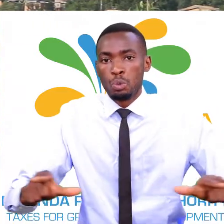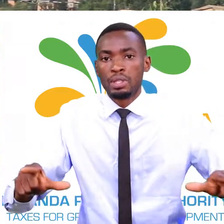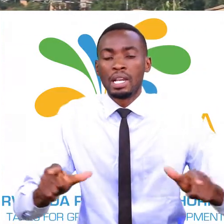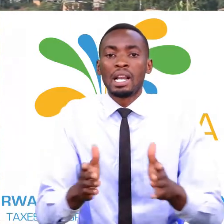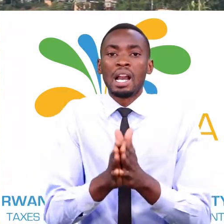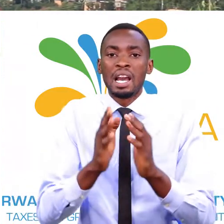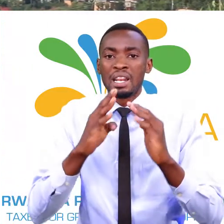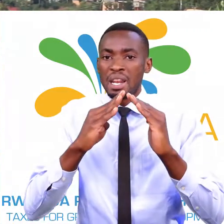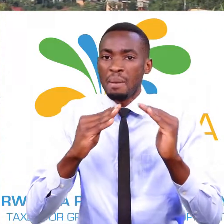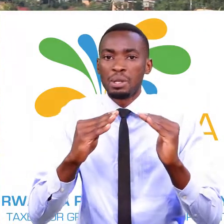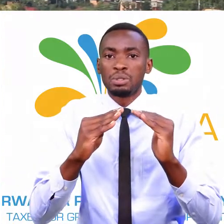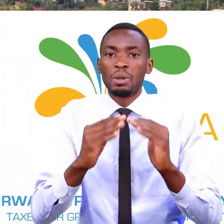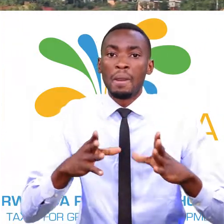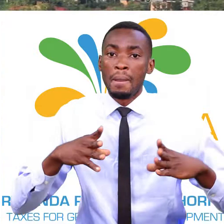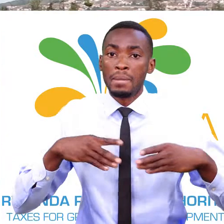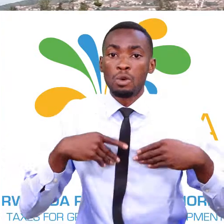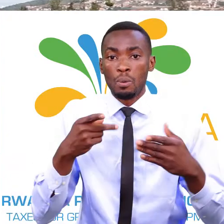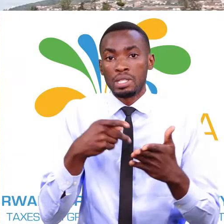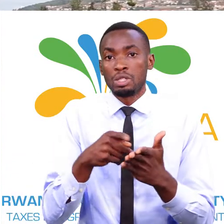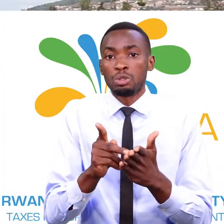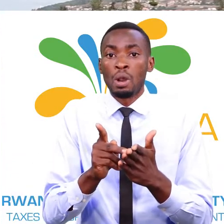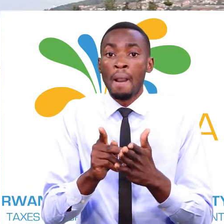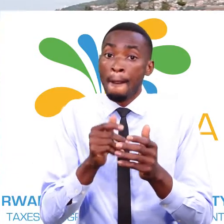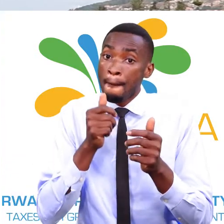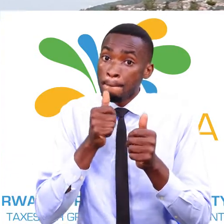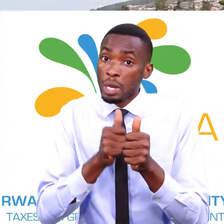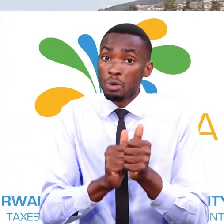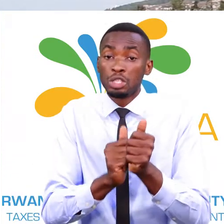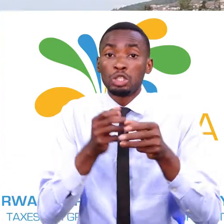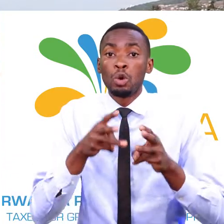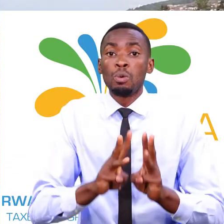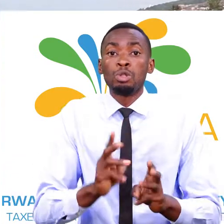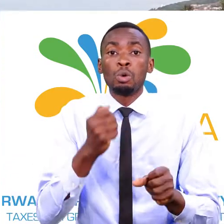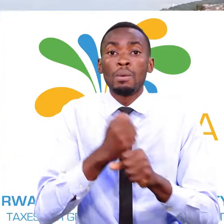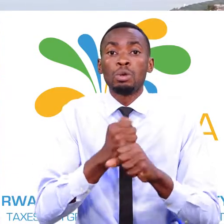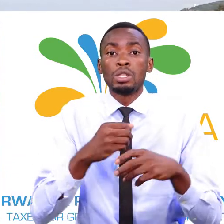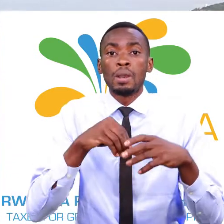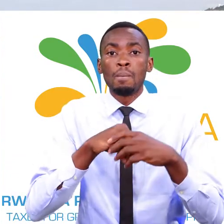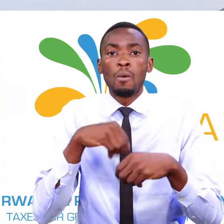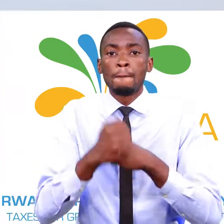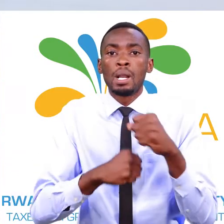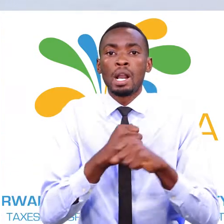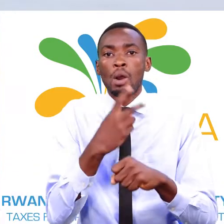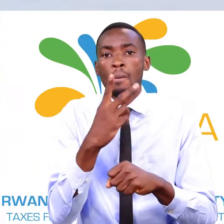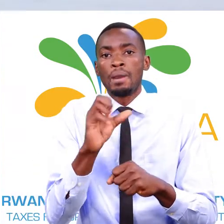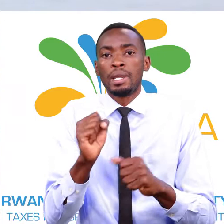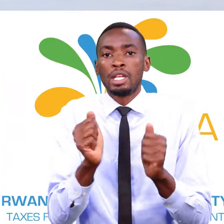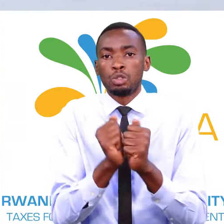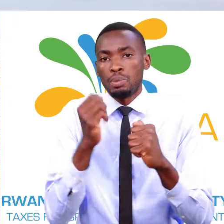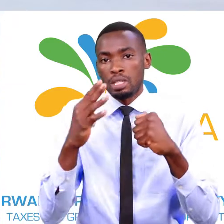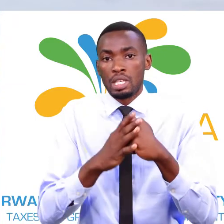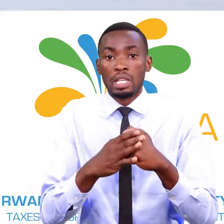kubo bazanishyura hagendewe ku bipimo byakoreshejwe hishyurwa uyu musoro mu mwaka w'2019. Ibi byose